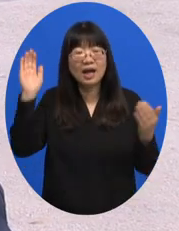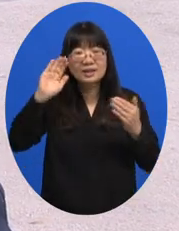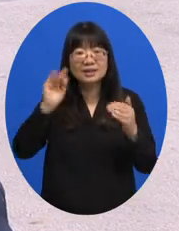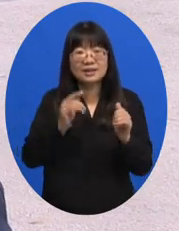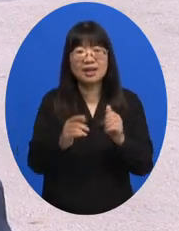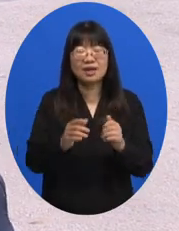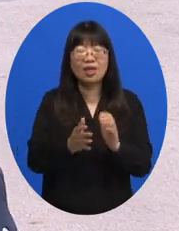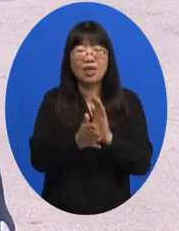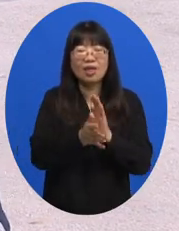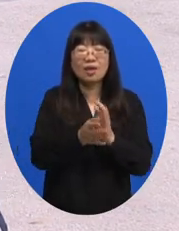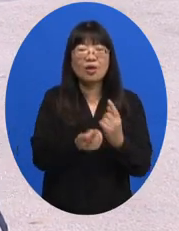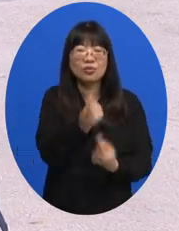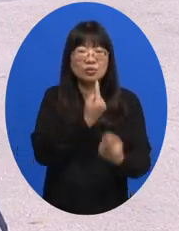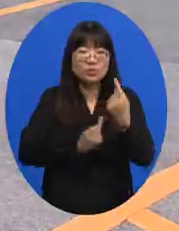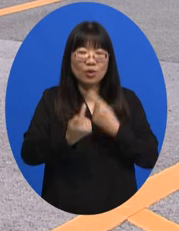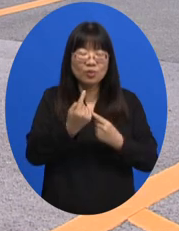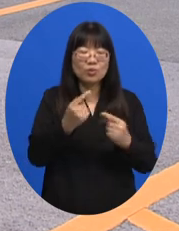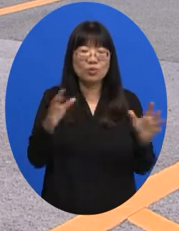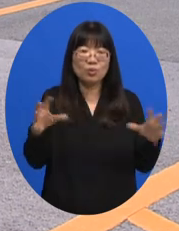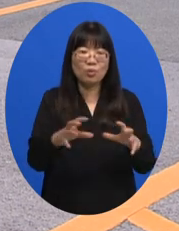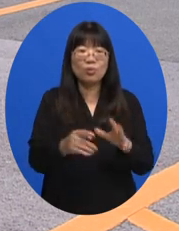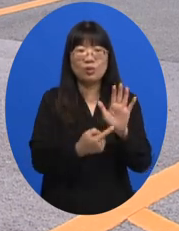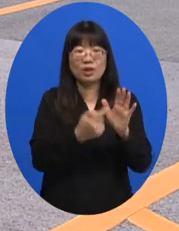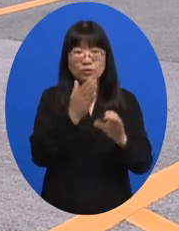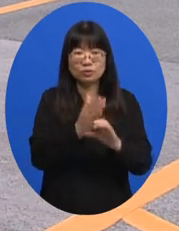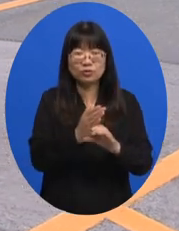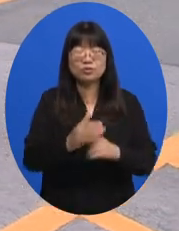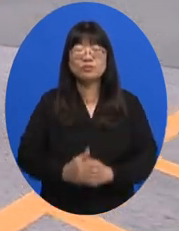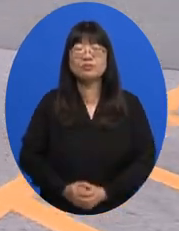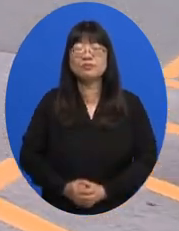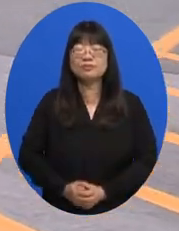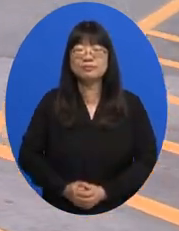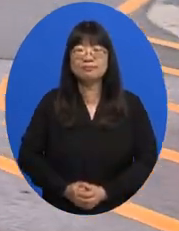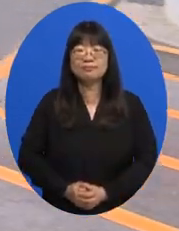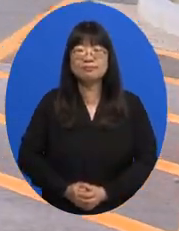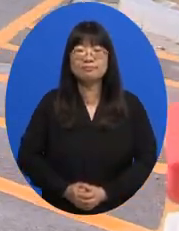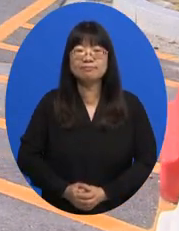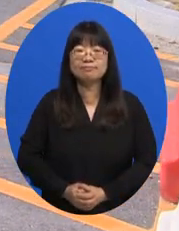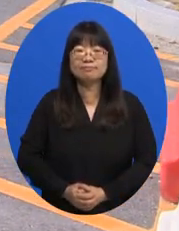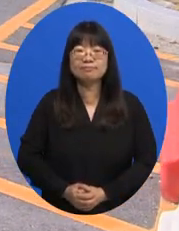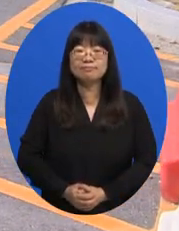선착순으로 모집 중입니다. 경기GTV 서문혁입니다.